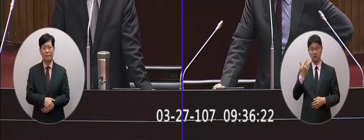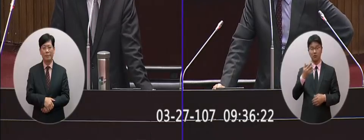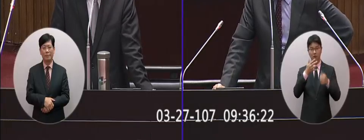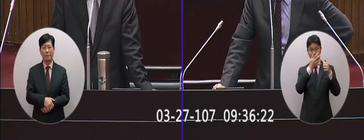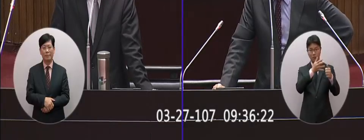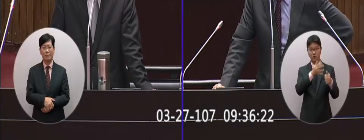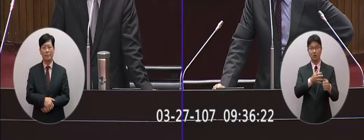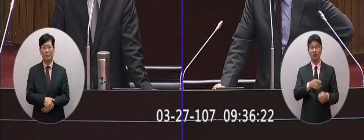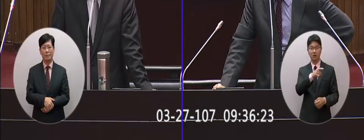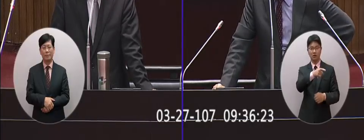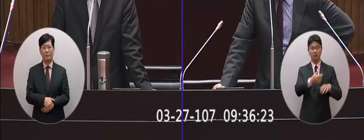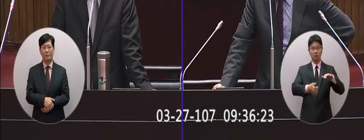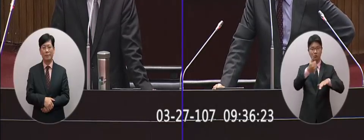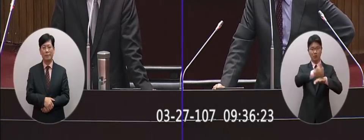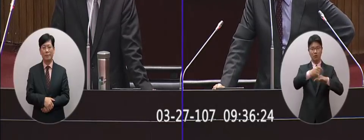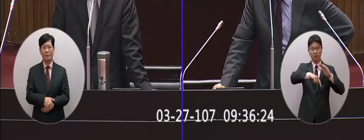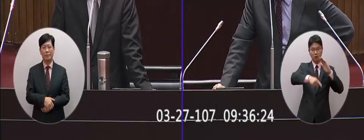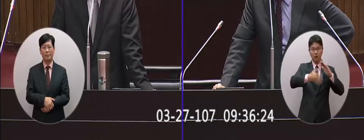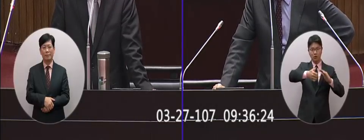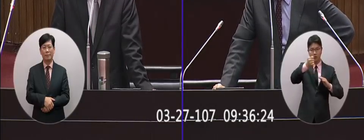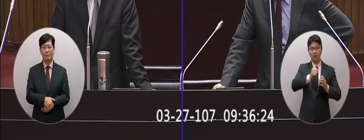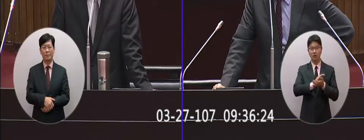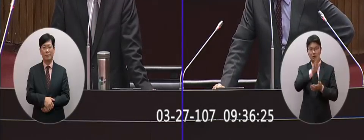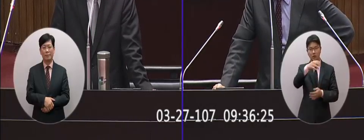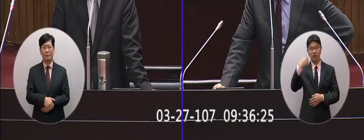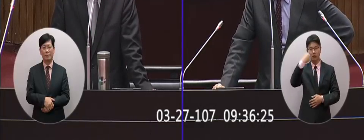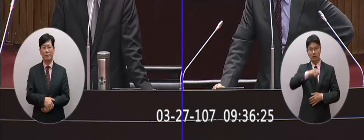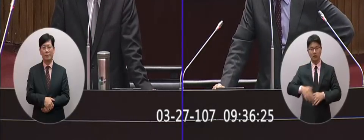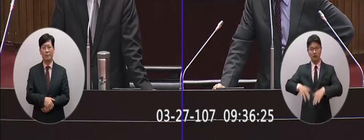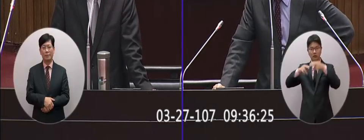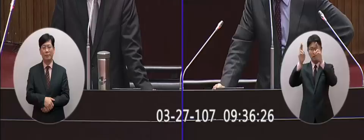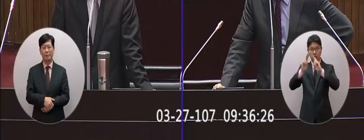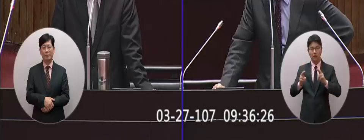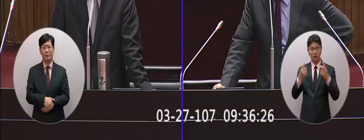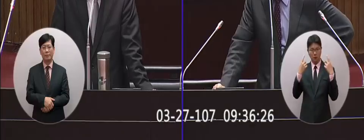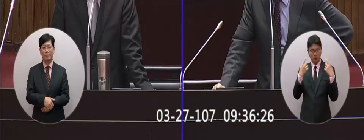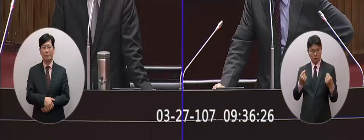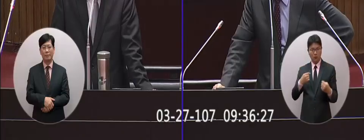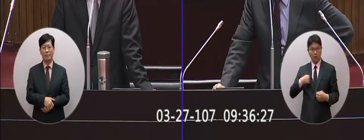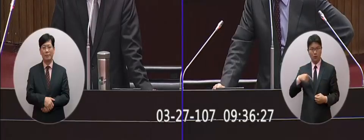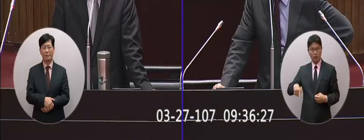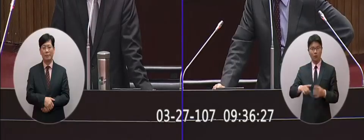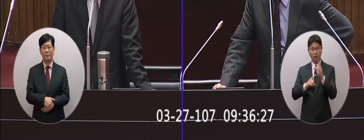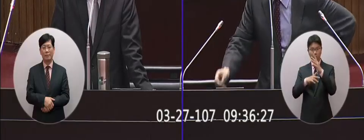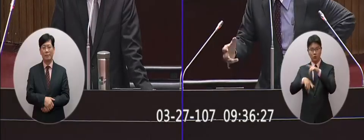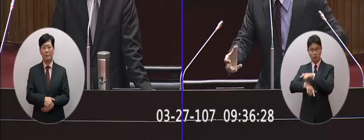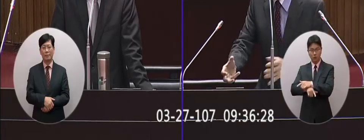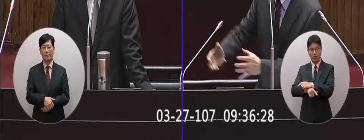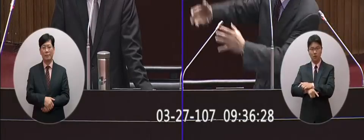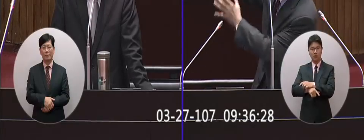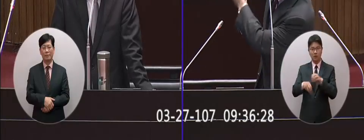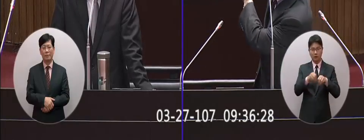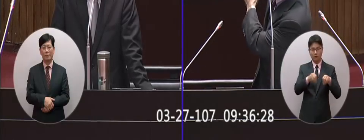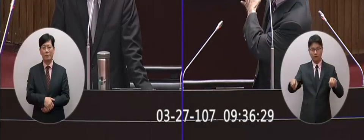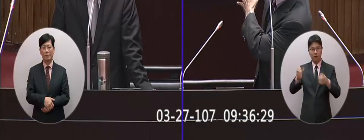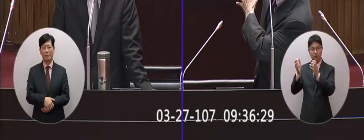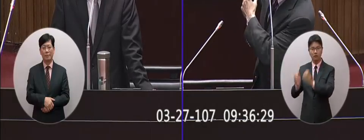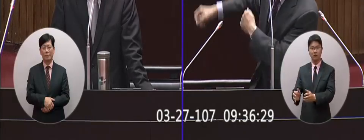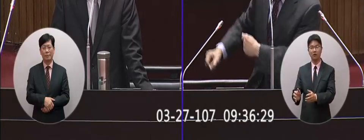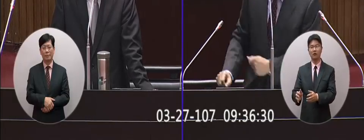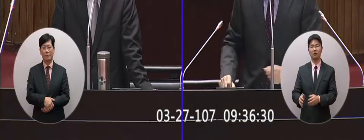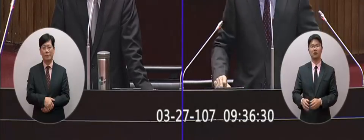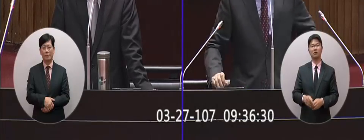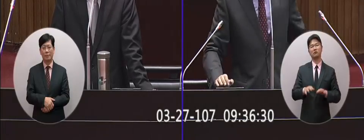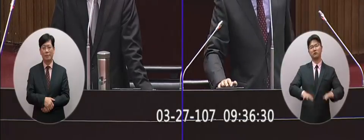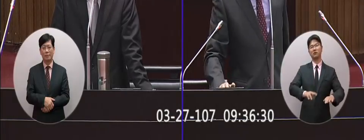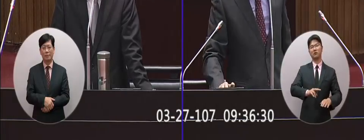我说你当了院长以后，台积电本来要在我们苗栗县竹南设厂，你接着一丢阿古也拢跟你赶去